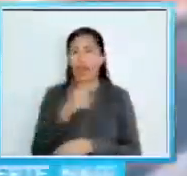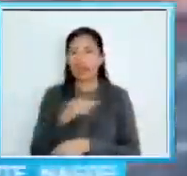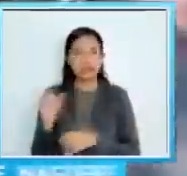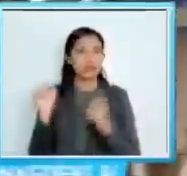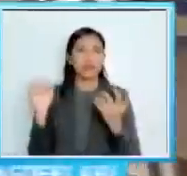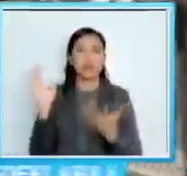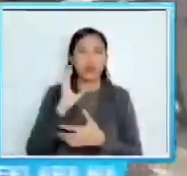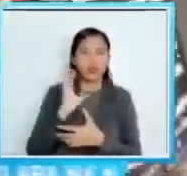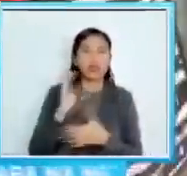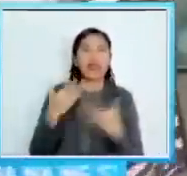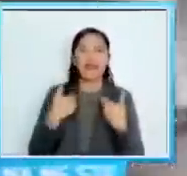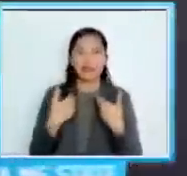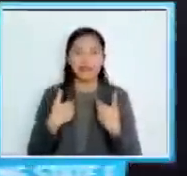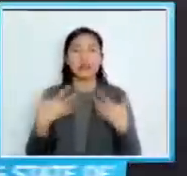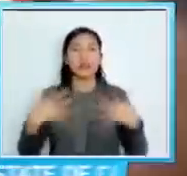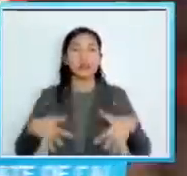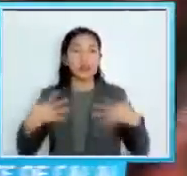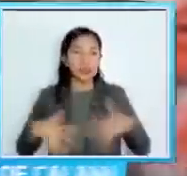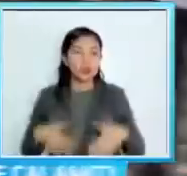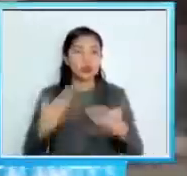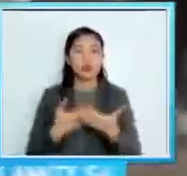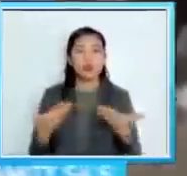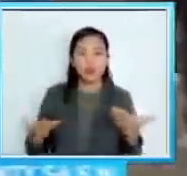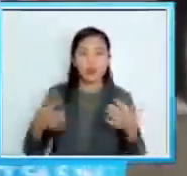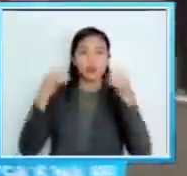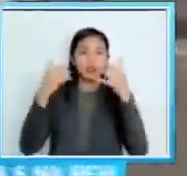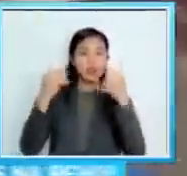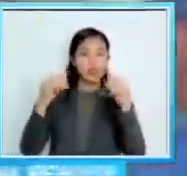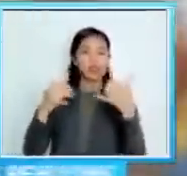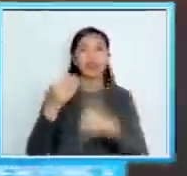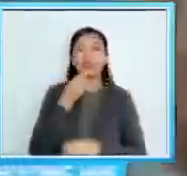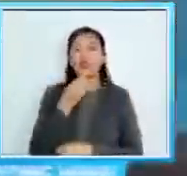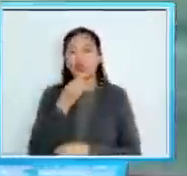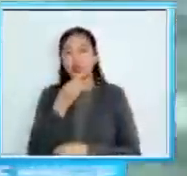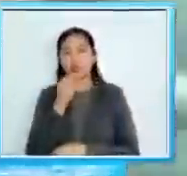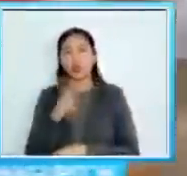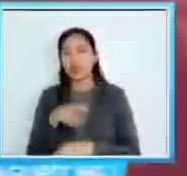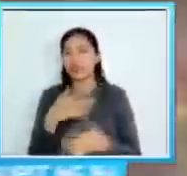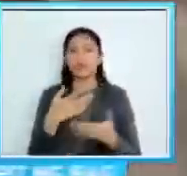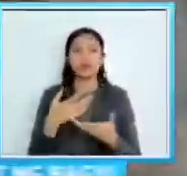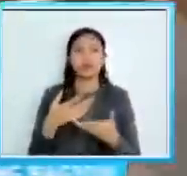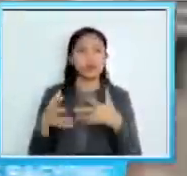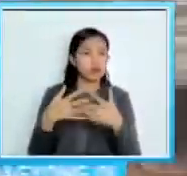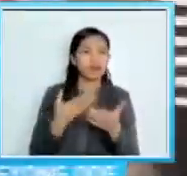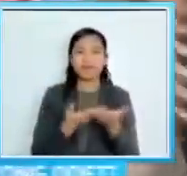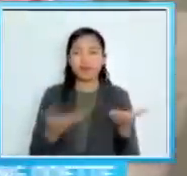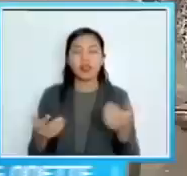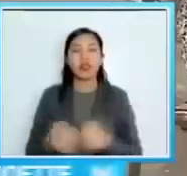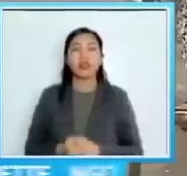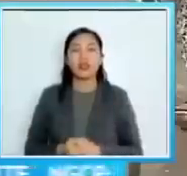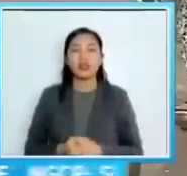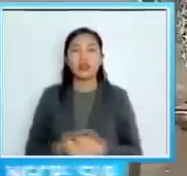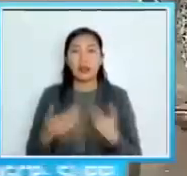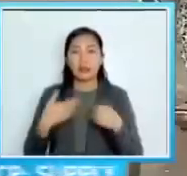mga damit, laruan, kasangkapan sa bahay, mga pagkain at kung ano-ano pa. May ilang mga panindan nagtaas pero karamihan ay gaya pa rin